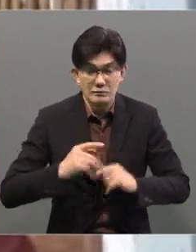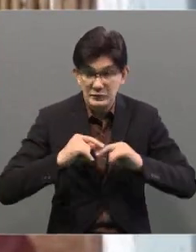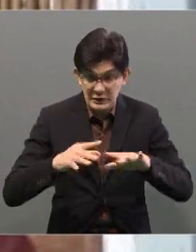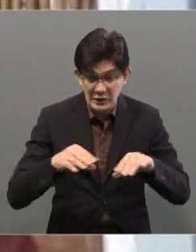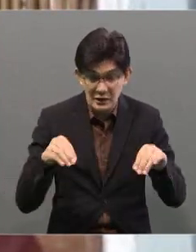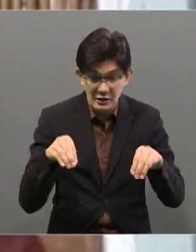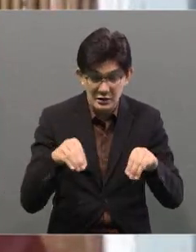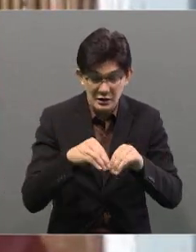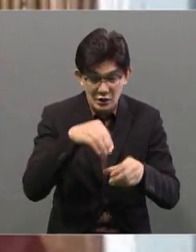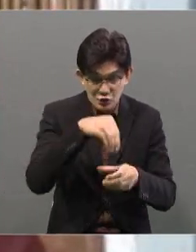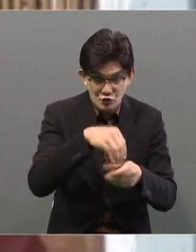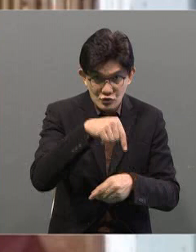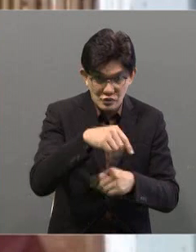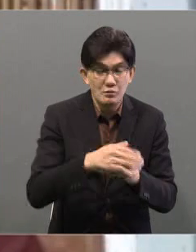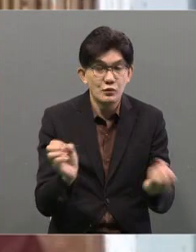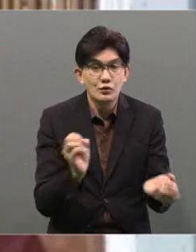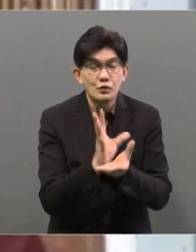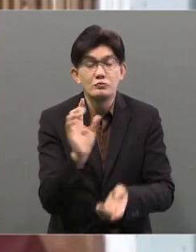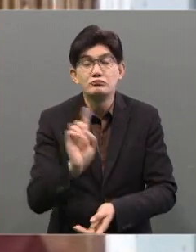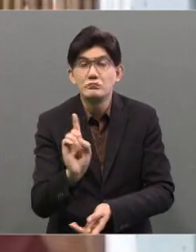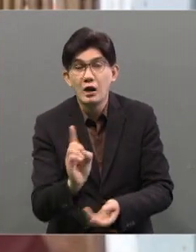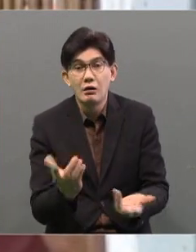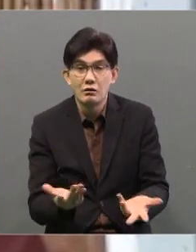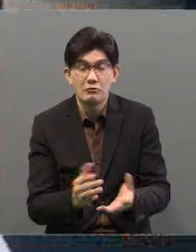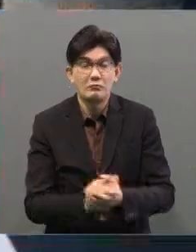นน้ำซึ่งผลกระทบมันคืออะไร